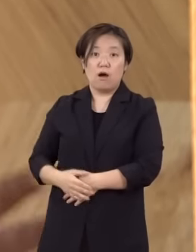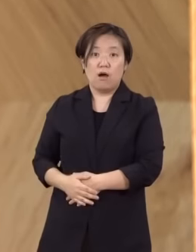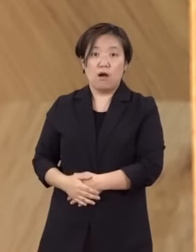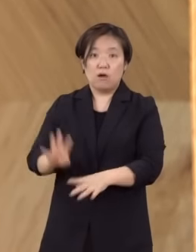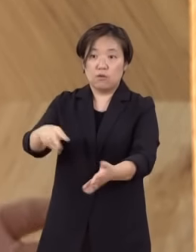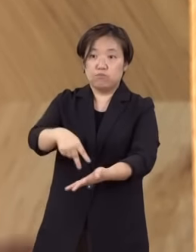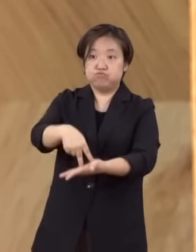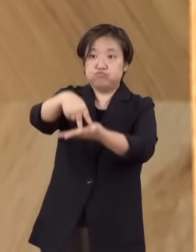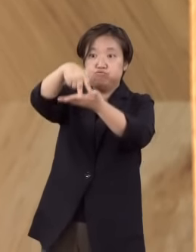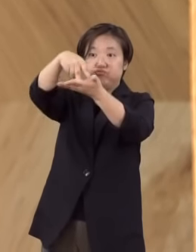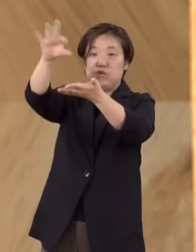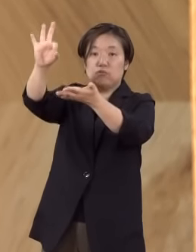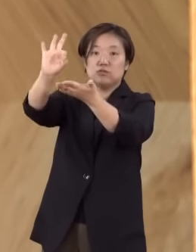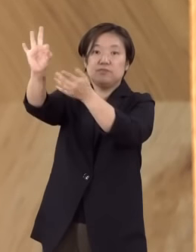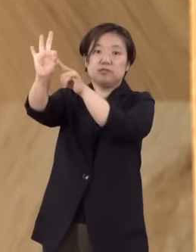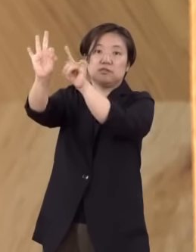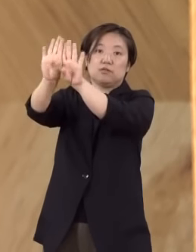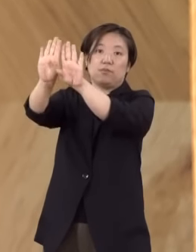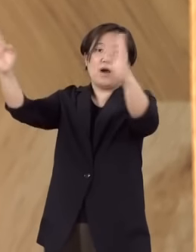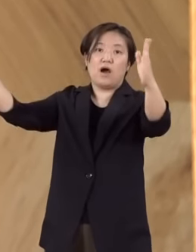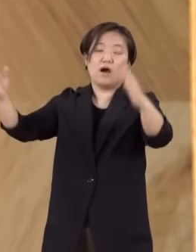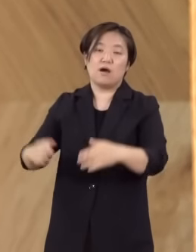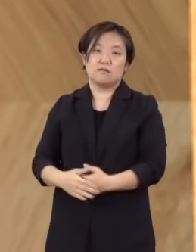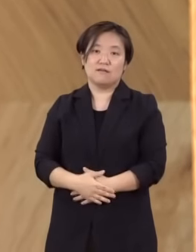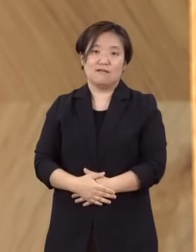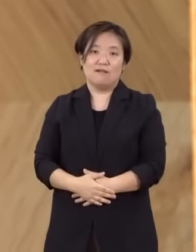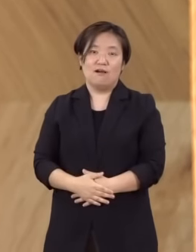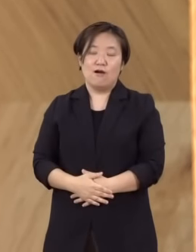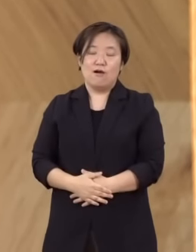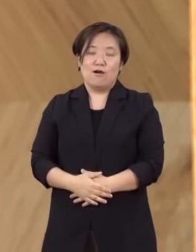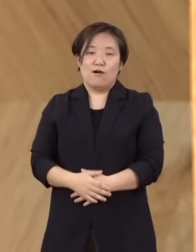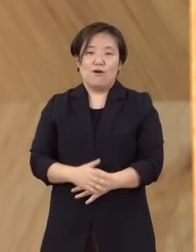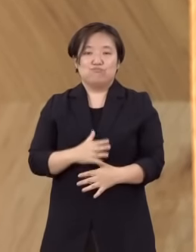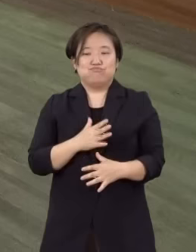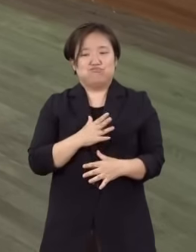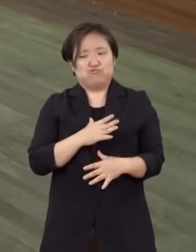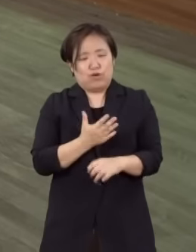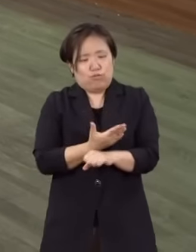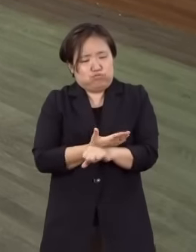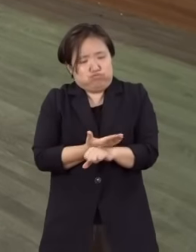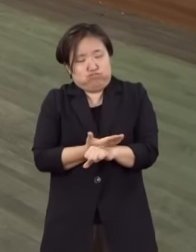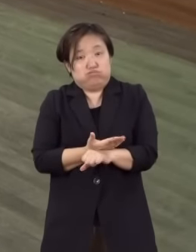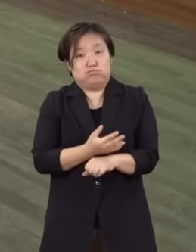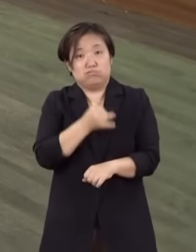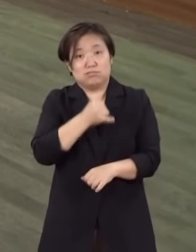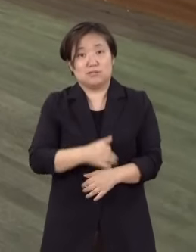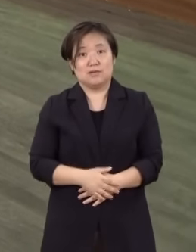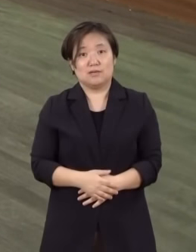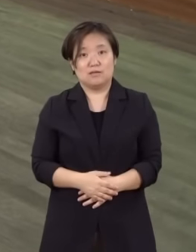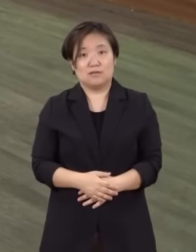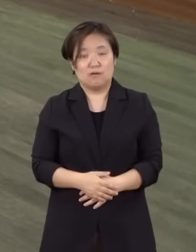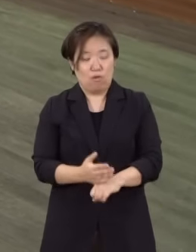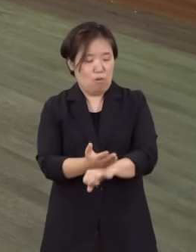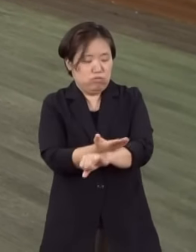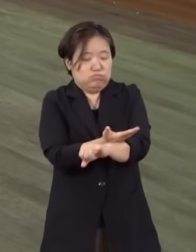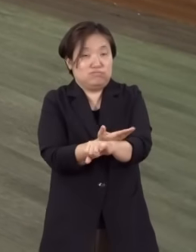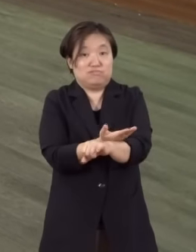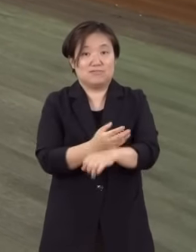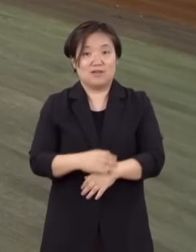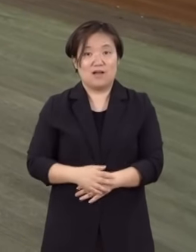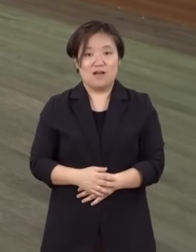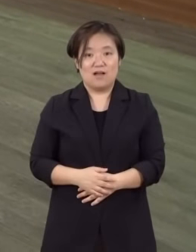그때 털이 곤두서는 것처럼 긴장이 바짝 되었고요 너무 놀라서 빨리